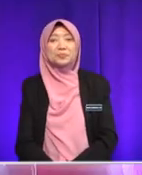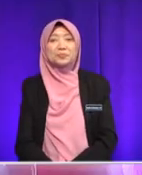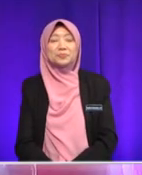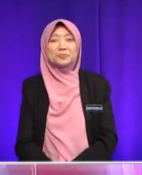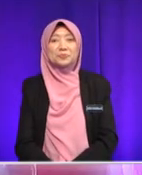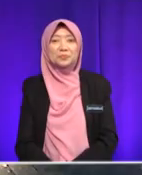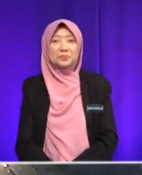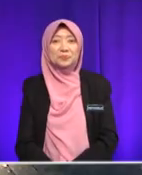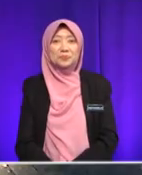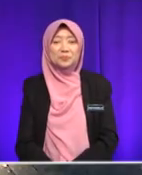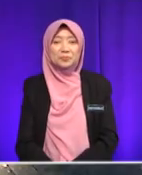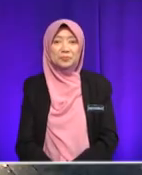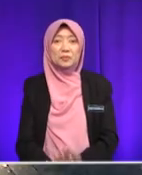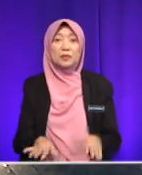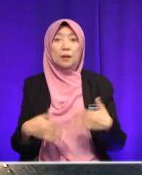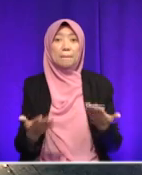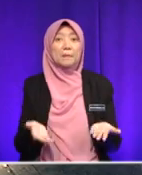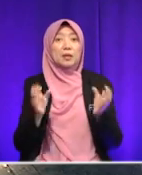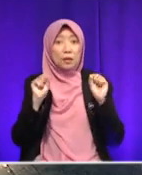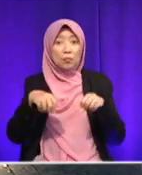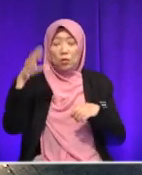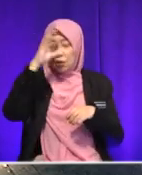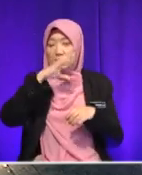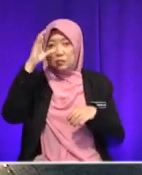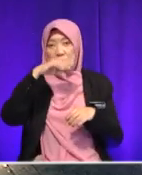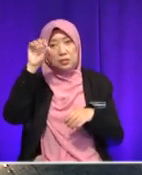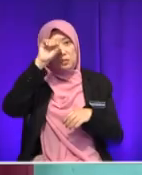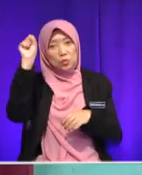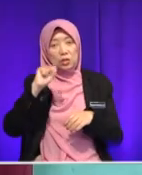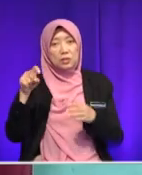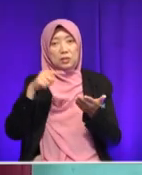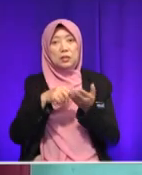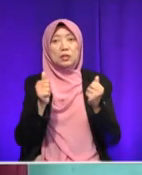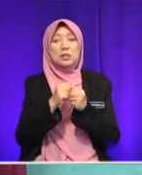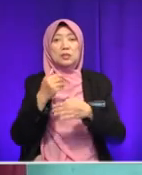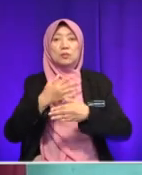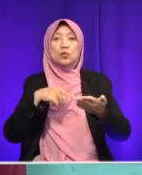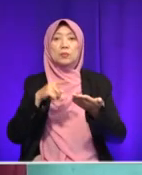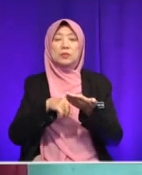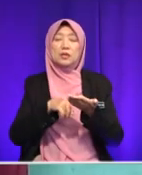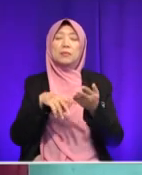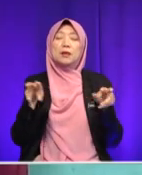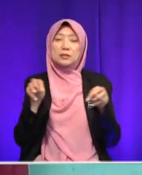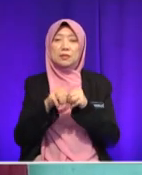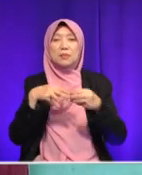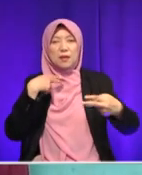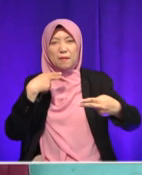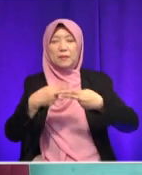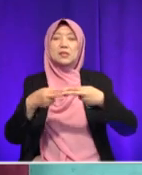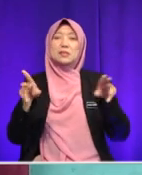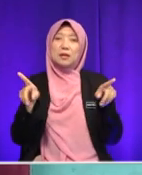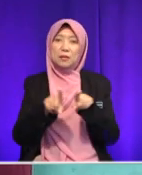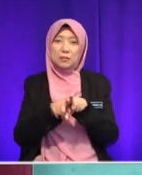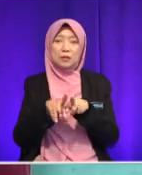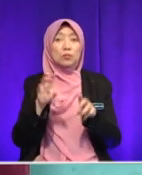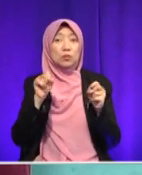Okey, baik. Bagaimana anda boleh mencari? Soalan ini dengan soalan yang sebelum ni adalah lebih kurang sama. Jadi siapa yang boleh